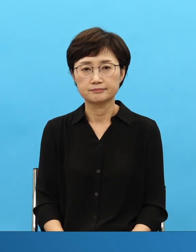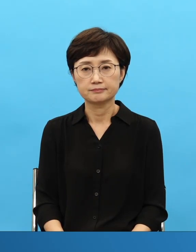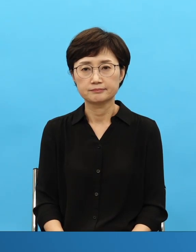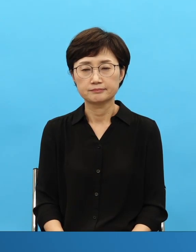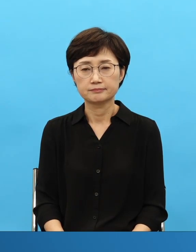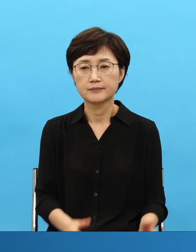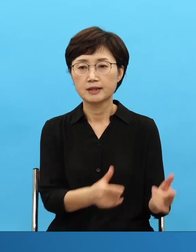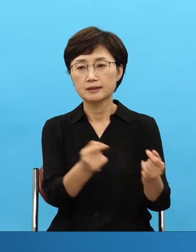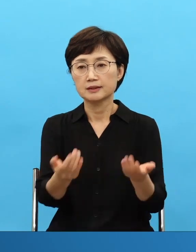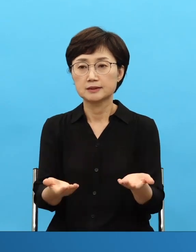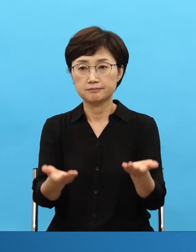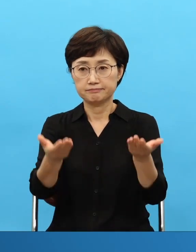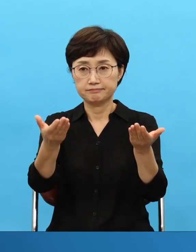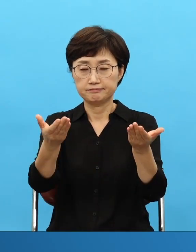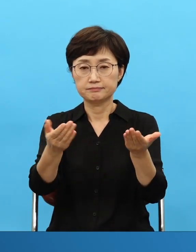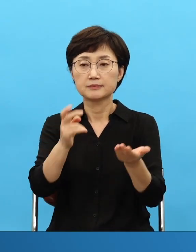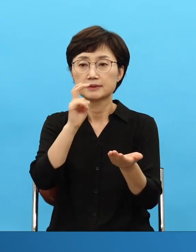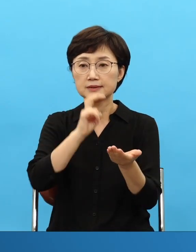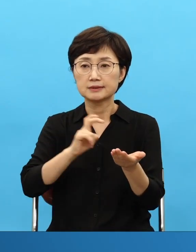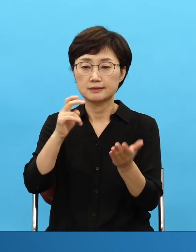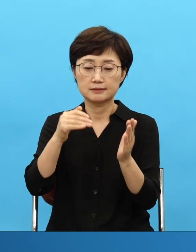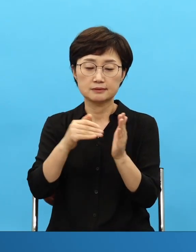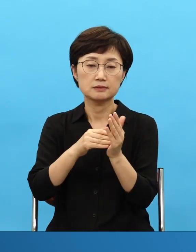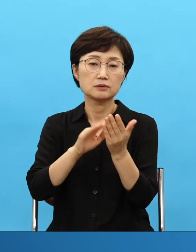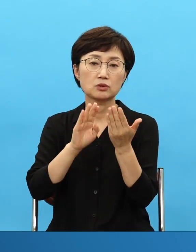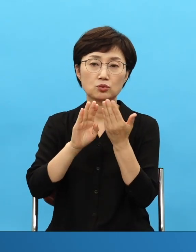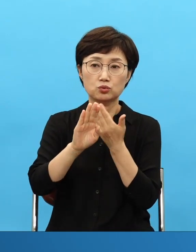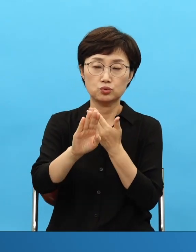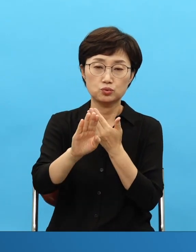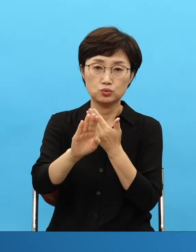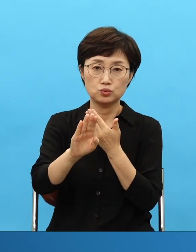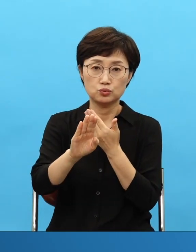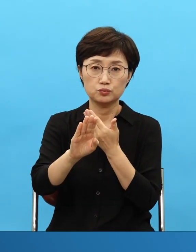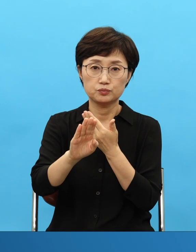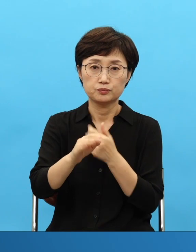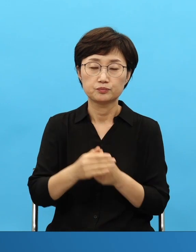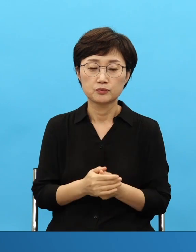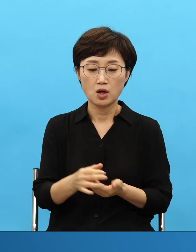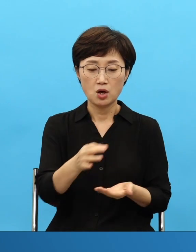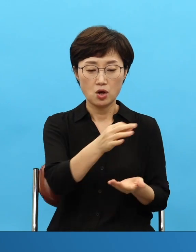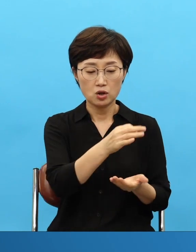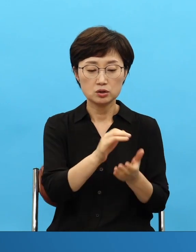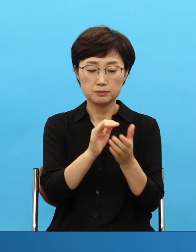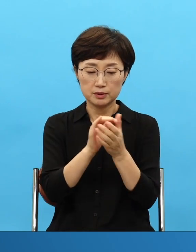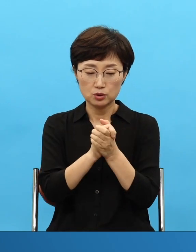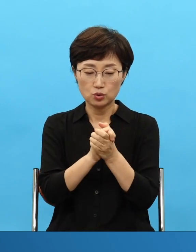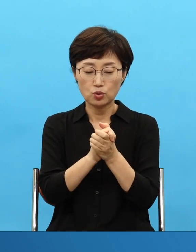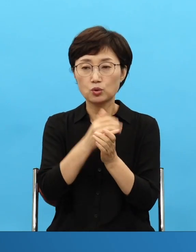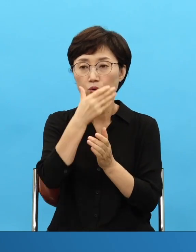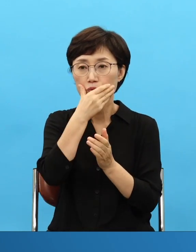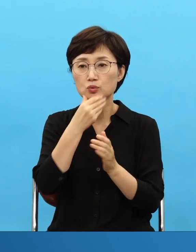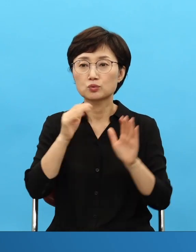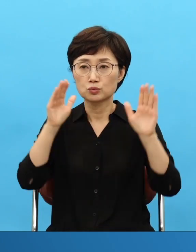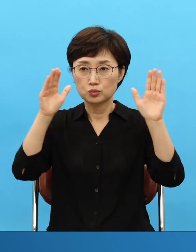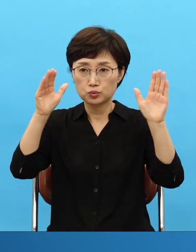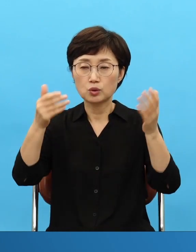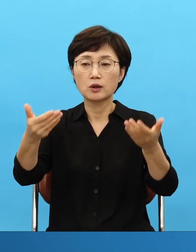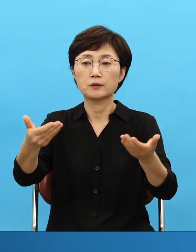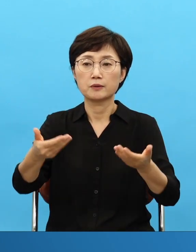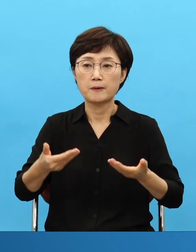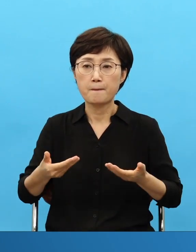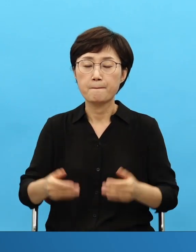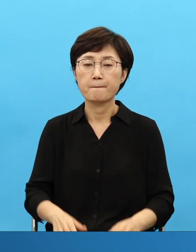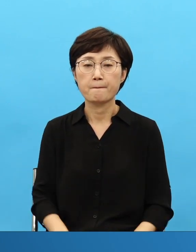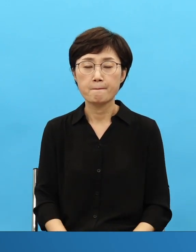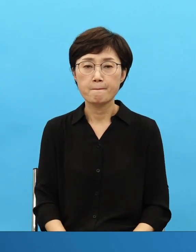같이 일어나셔서 주연아의 삶 속에 2절 찬양 후에 드린 예물 위해서 목사님 축복 기도해 주시겠습니다. Please rise. We will